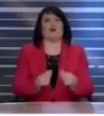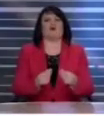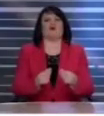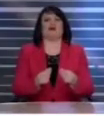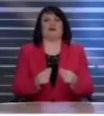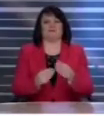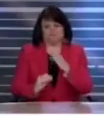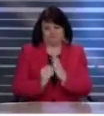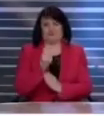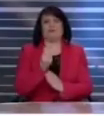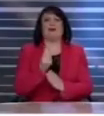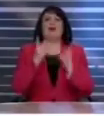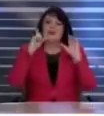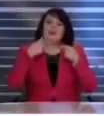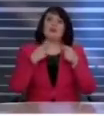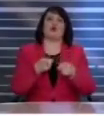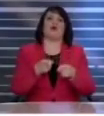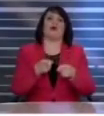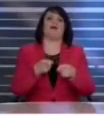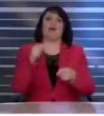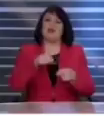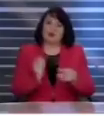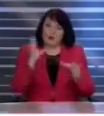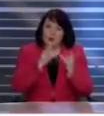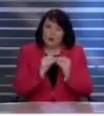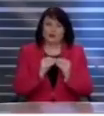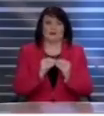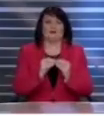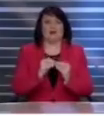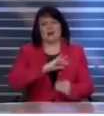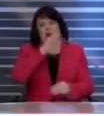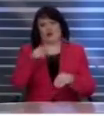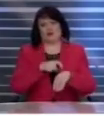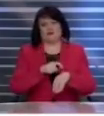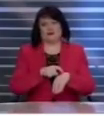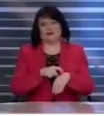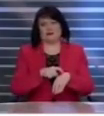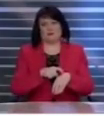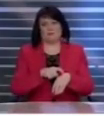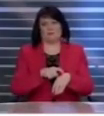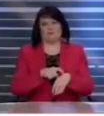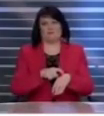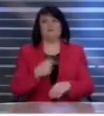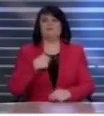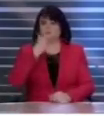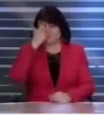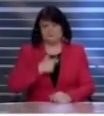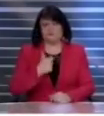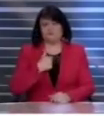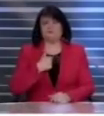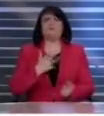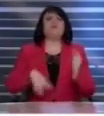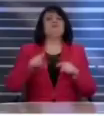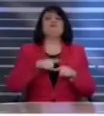γεννήθηκε ο θεσμός της δημοκρατίας, εδώ που ενσωματώθηκε και βιώνεται μέχρι σήμερα. Για μένα, ξέρετε, η